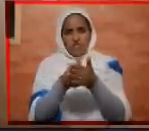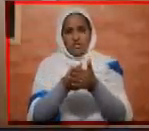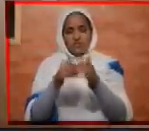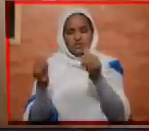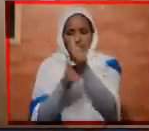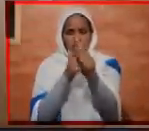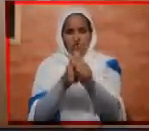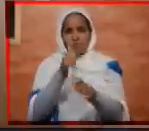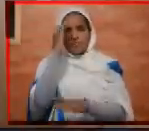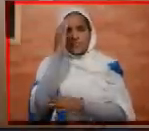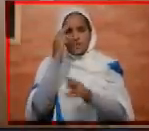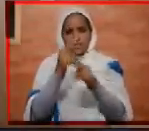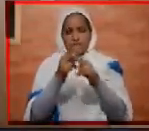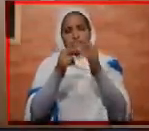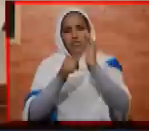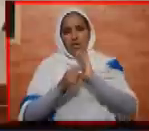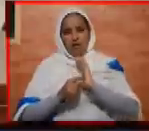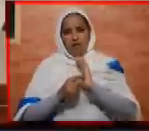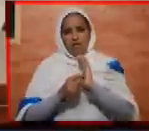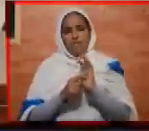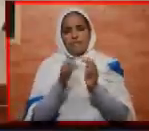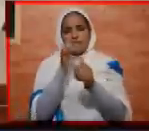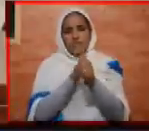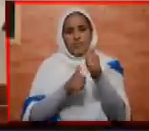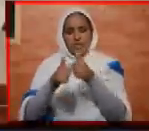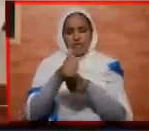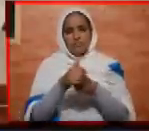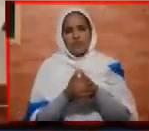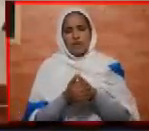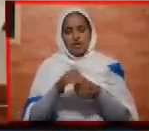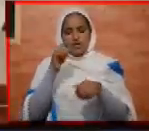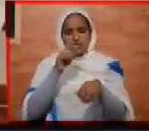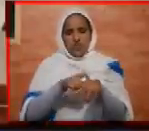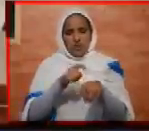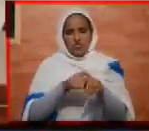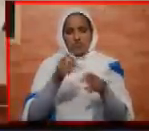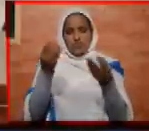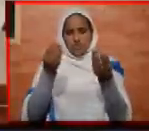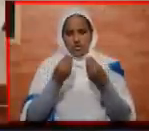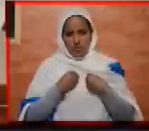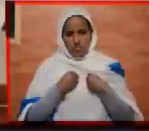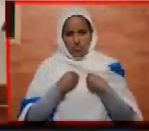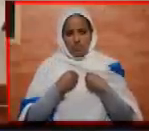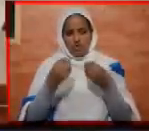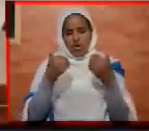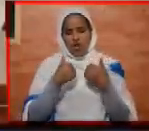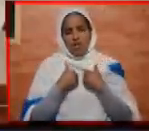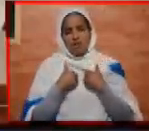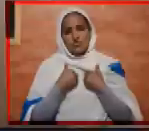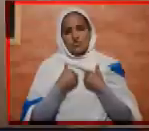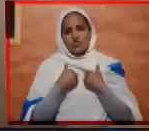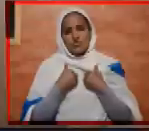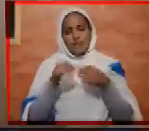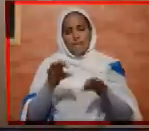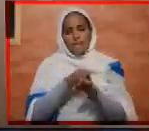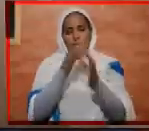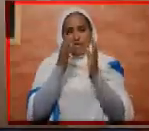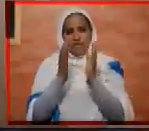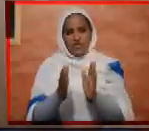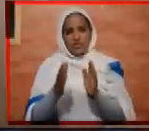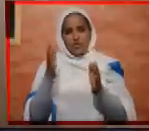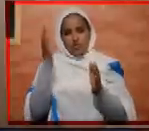ሰጣችሁ ያላችሁን መንፈሳዊ ዕውቀት ለልጆቻችሁ ለመመናን ለማካፈል እዚህ